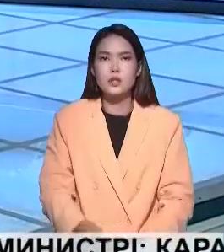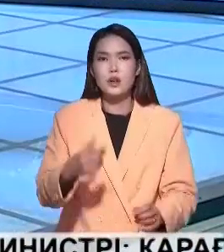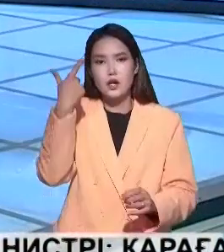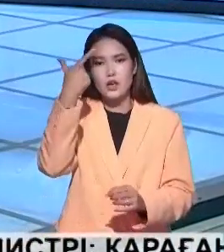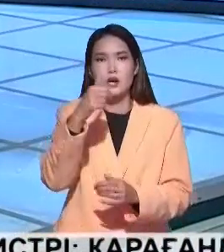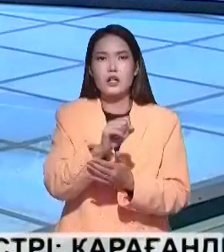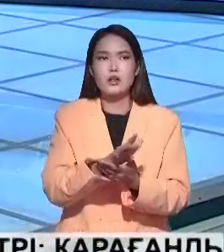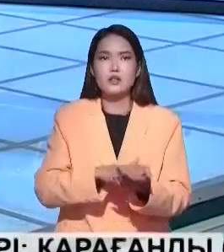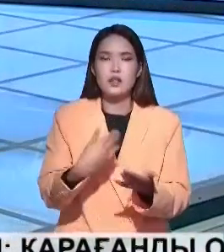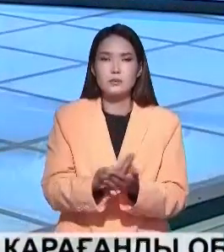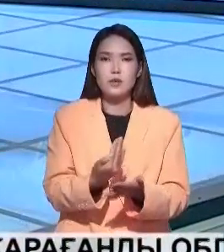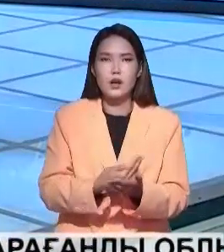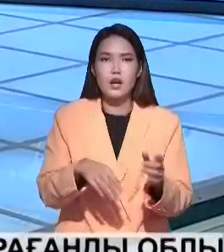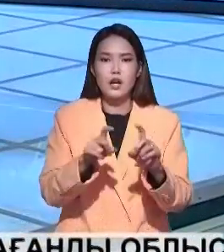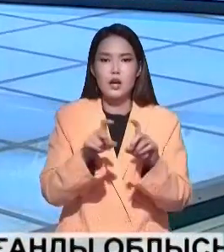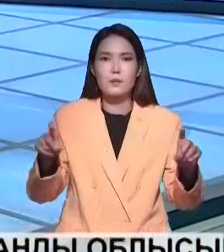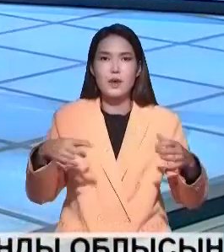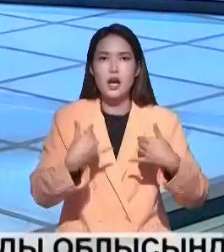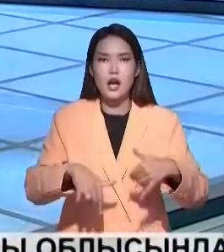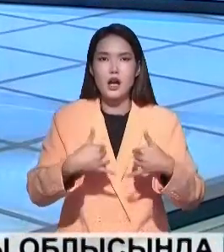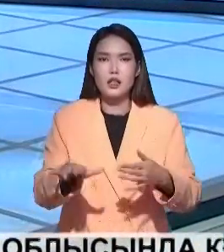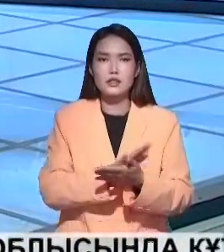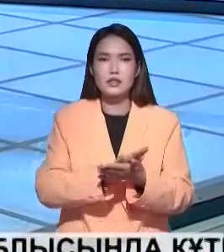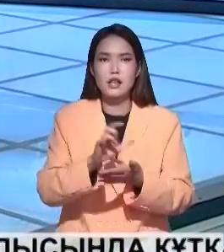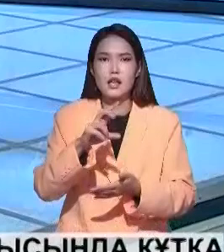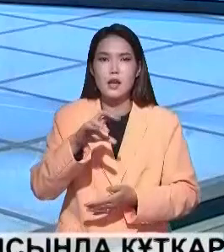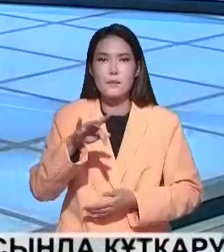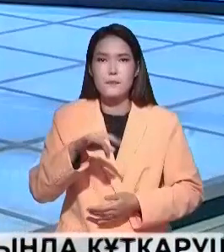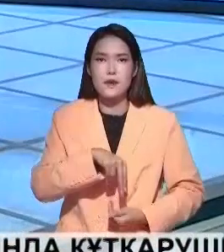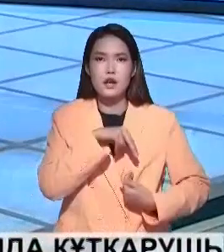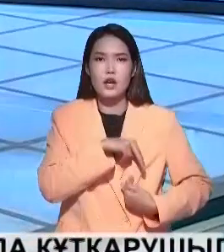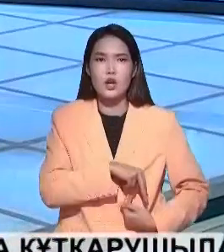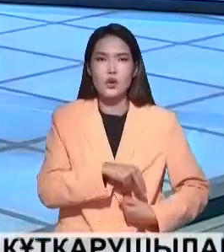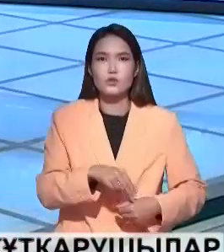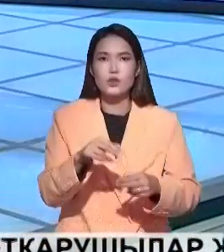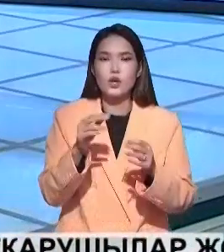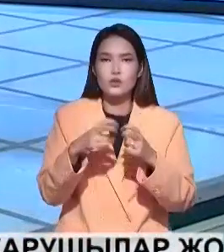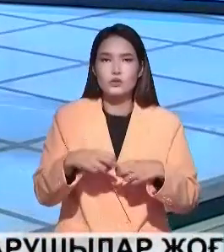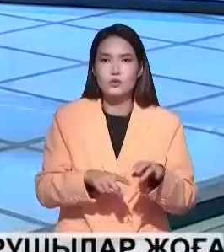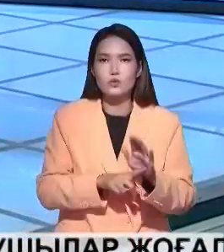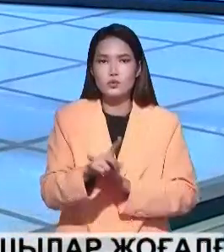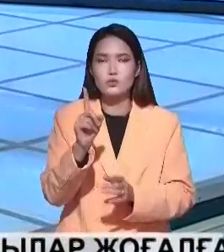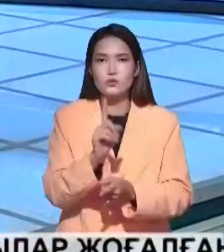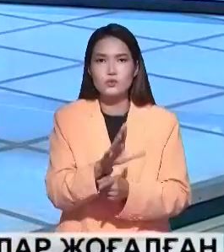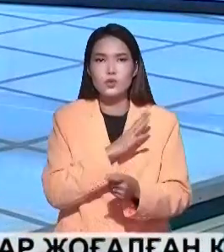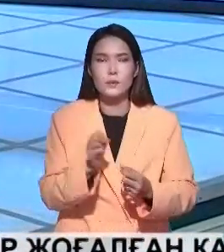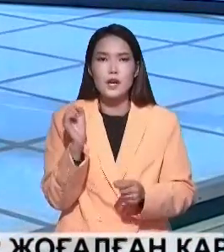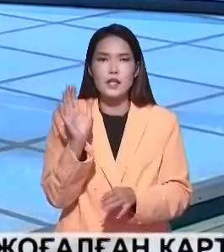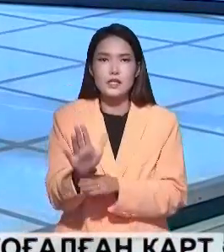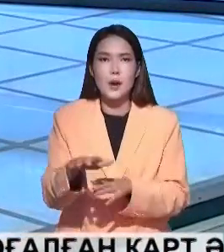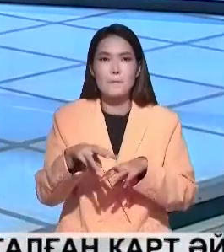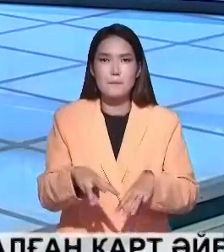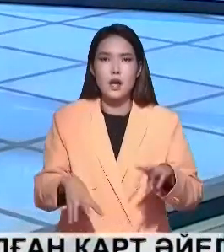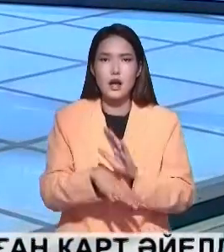Хабарымызда ауданар жалғастырайық. Мектеп басқаналарын санитарлық-эпидемиологиялық қызмет тұрақты түрде тексеру тиіс. Мұндай талапты мәжіліс